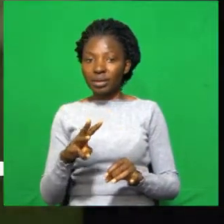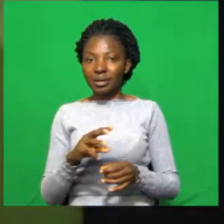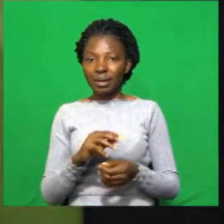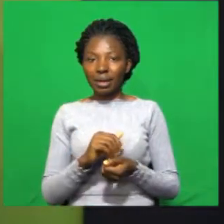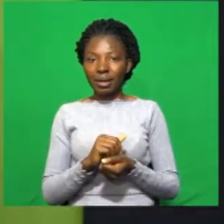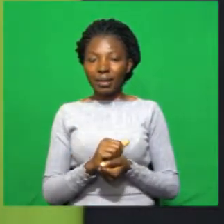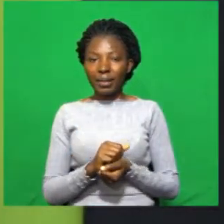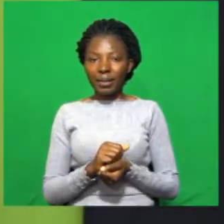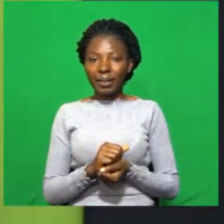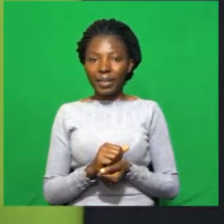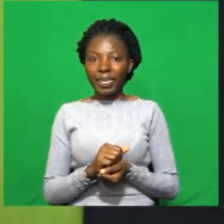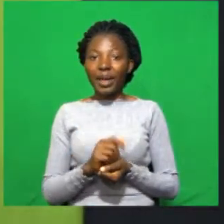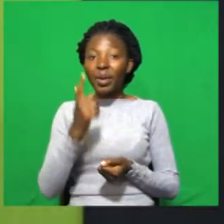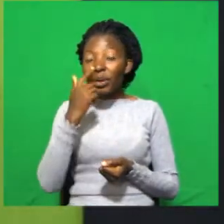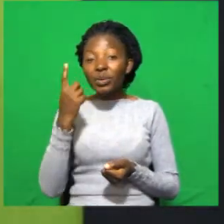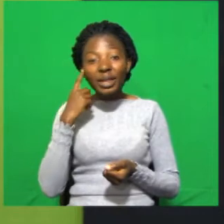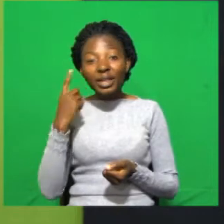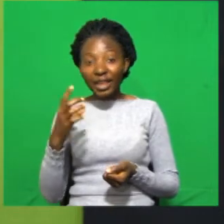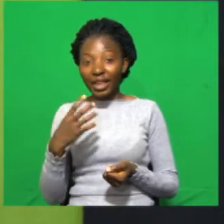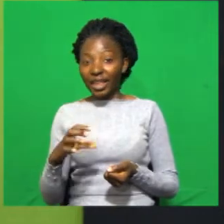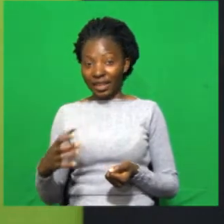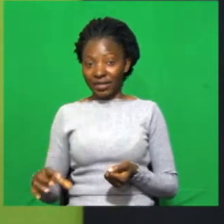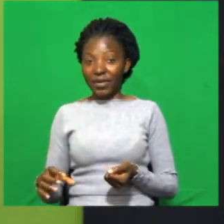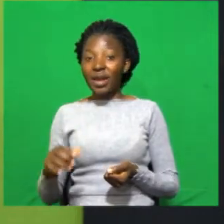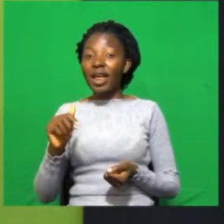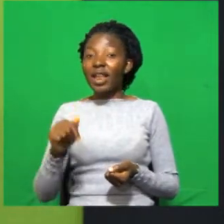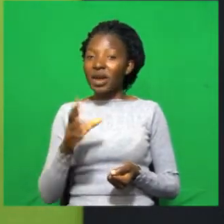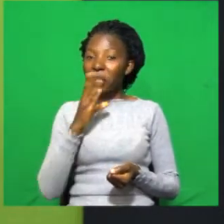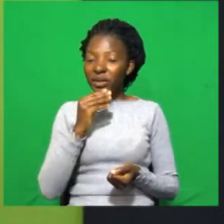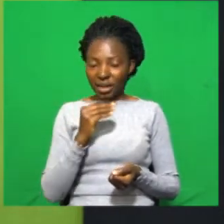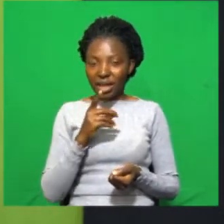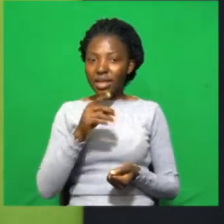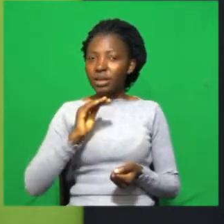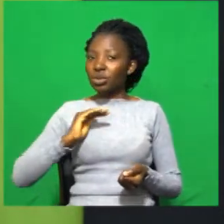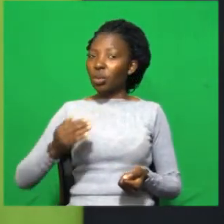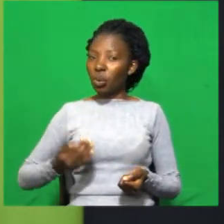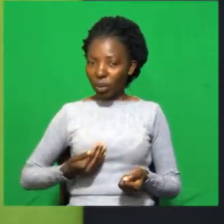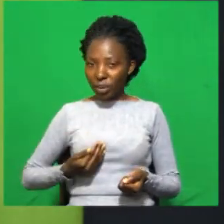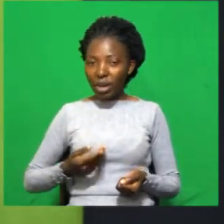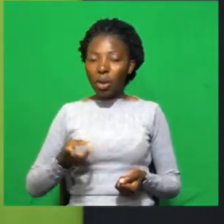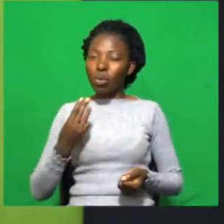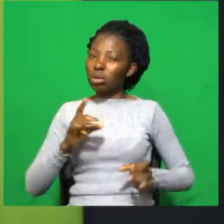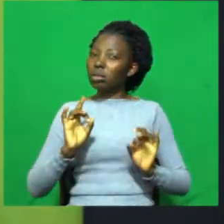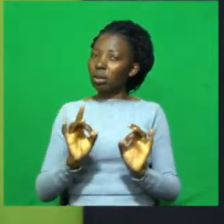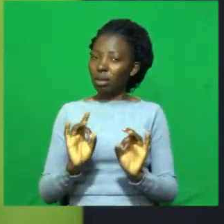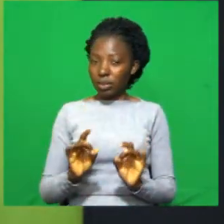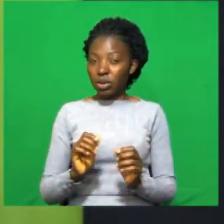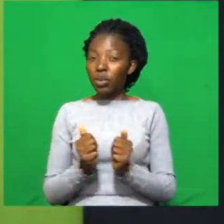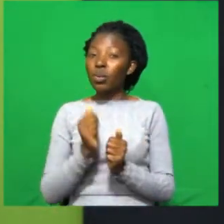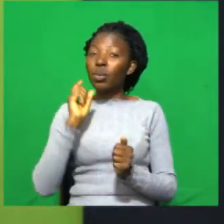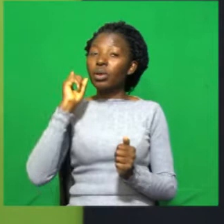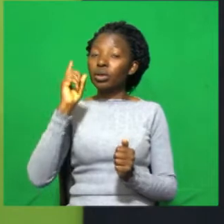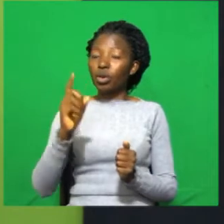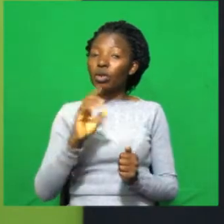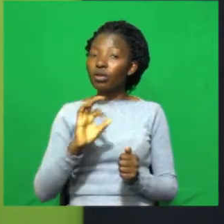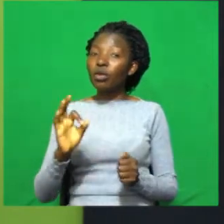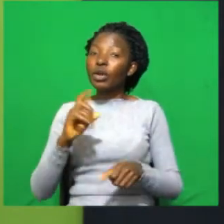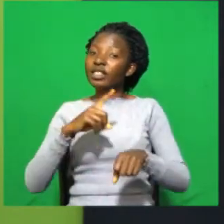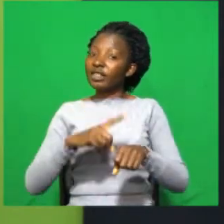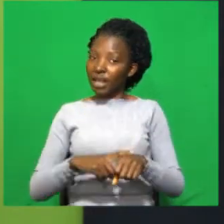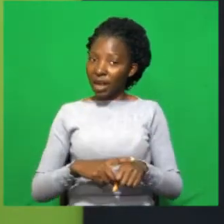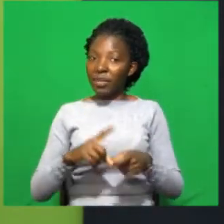260. Right. Kana mateerera zvakanaka vateereri, panzi mukadzi uyu akachengetwa naMwari for a